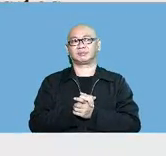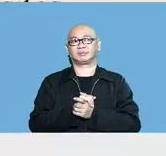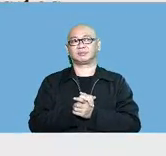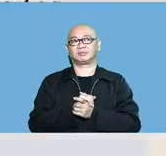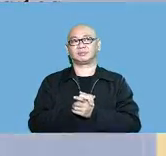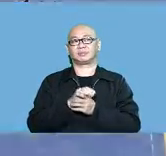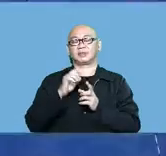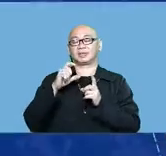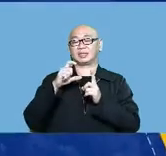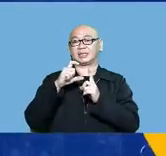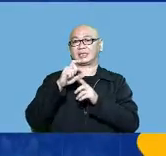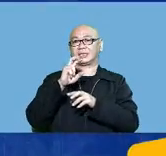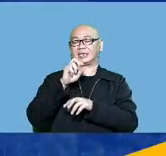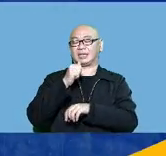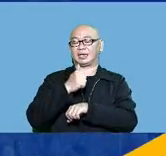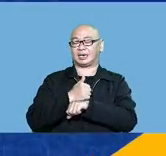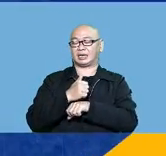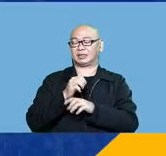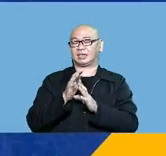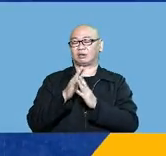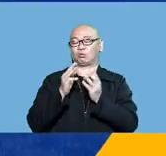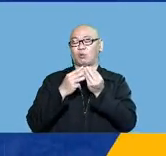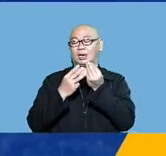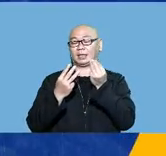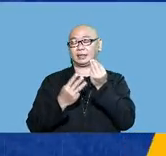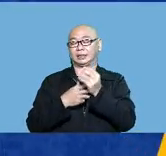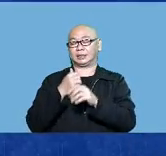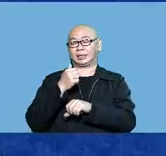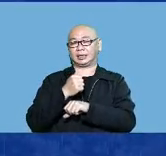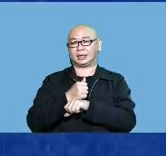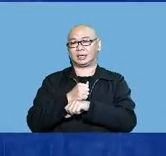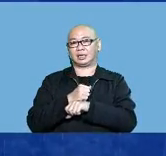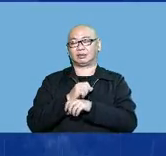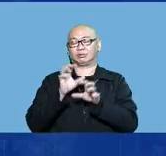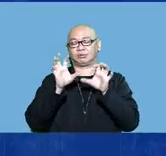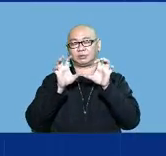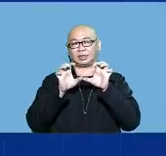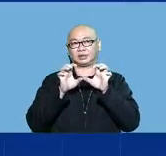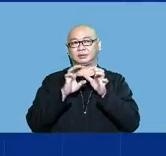Dekan dan Wakil Dekan di lingkungan Universitas Negeri Semarang,